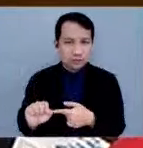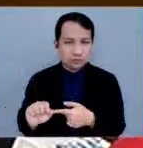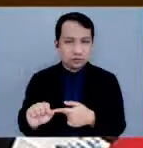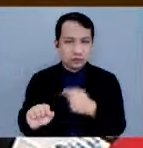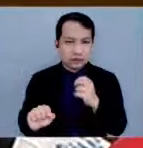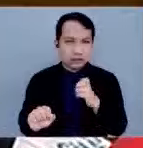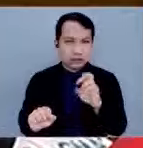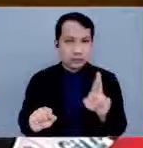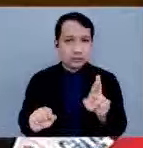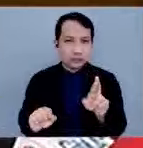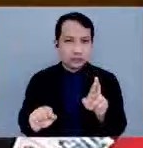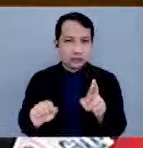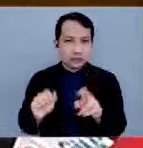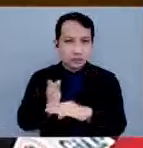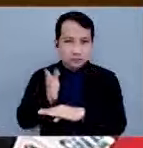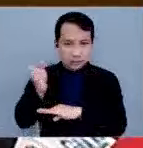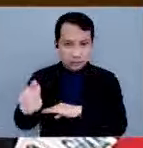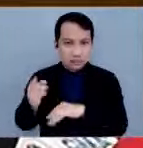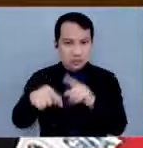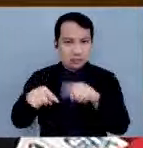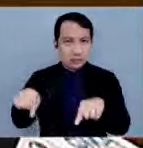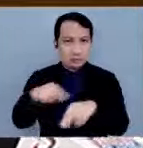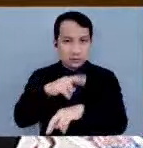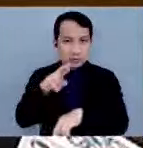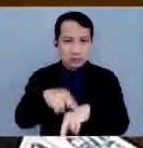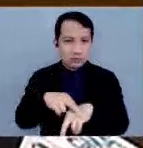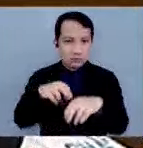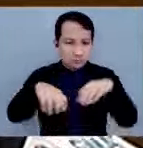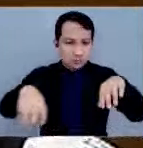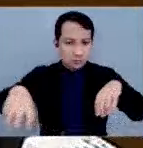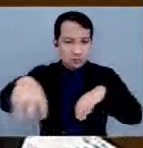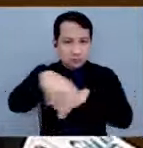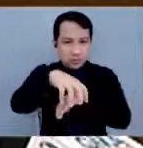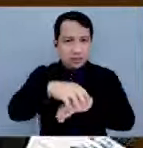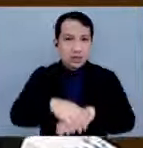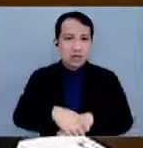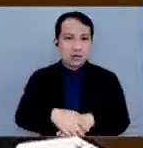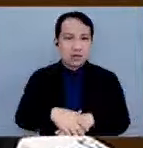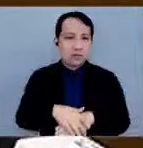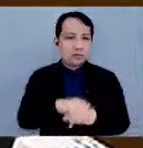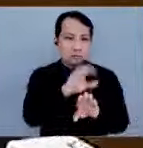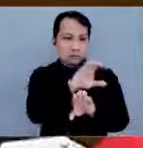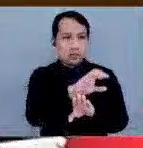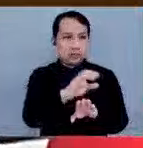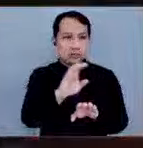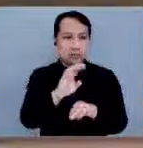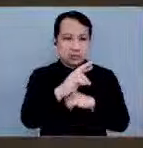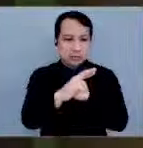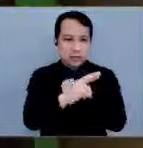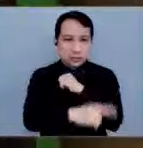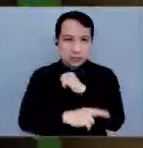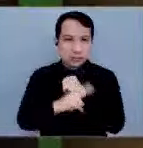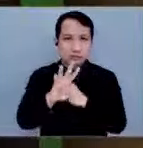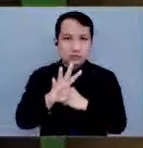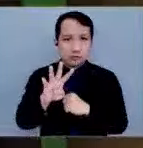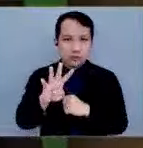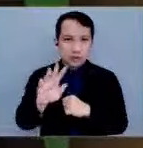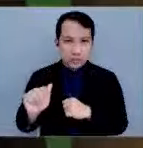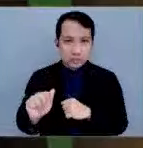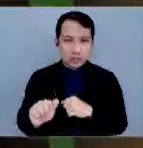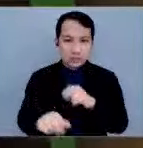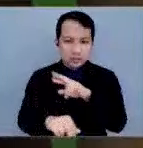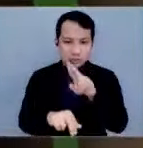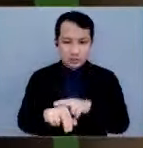and tumatawid din ito sa ibang region natin, sa katabing mga region, which is yung Region 4A and Region 3. Nakuha sa